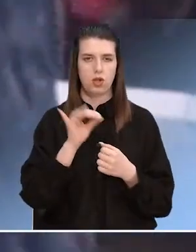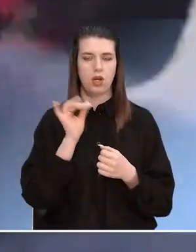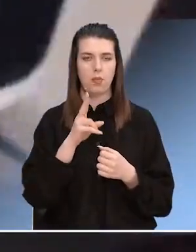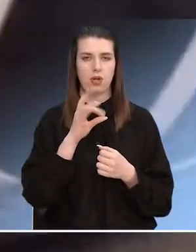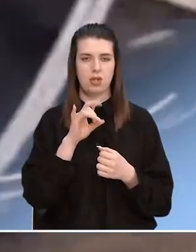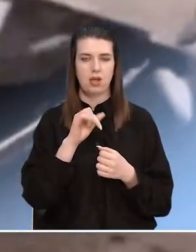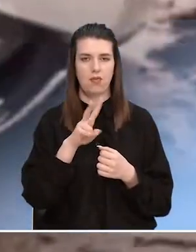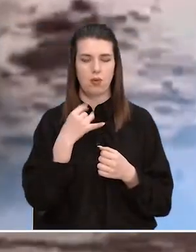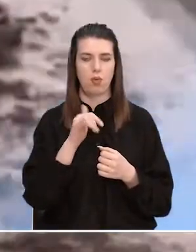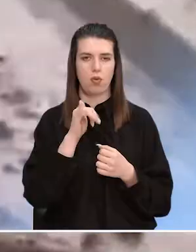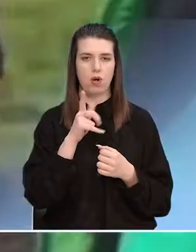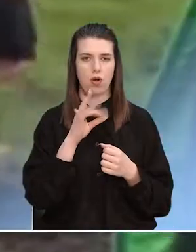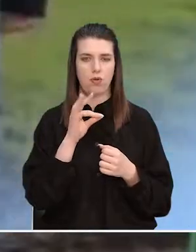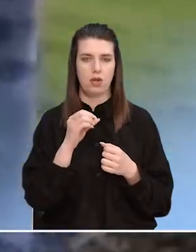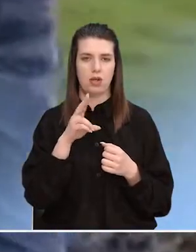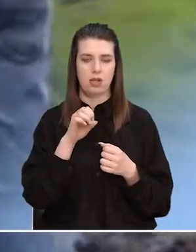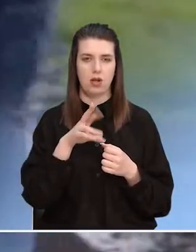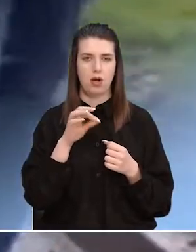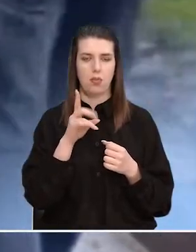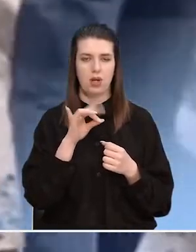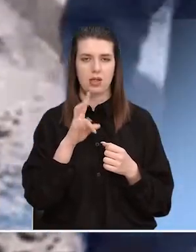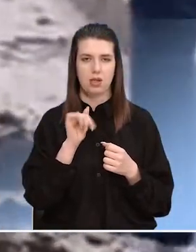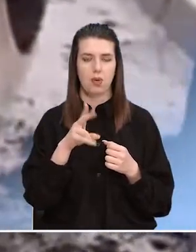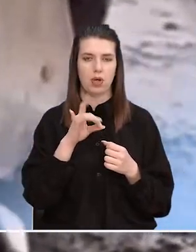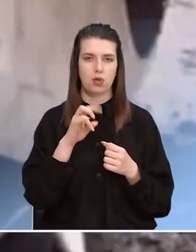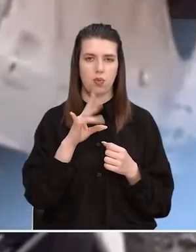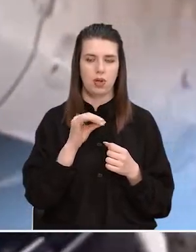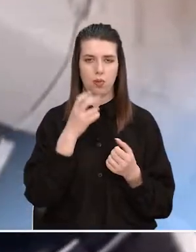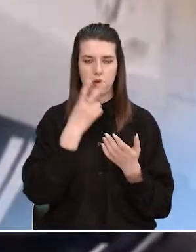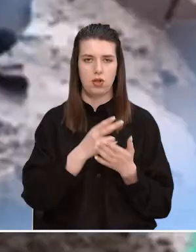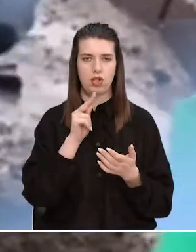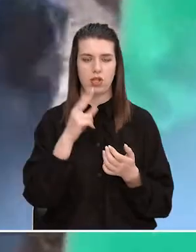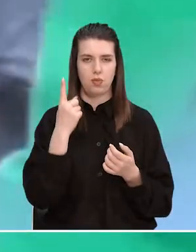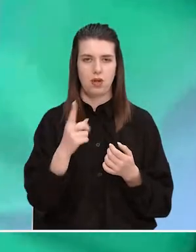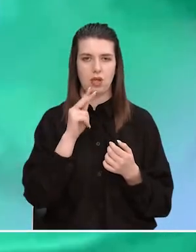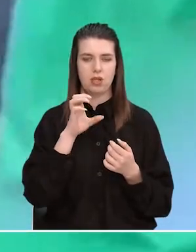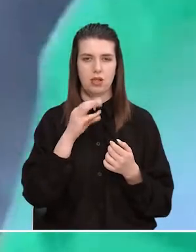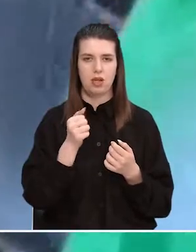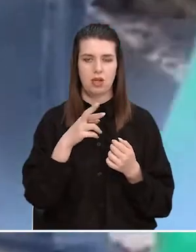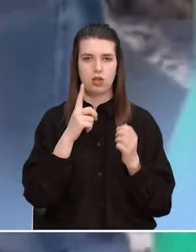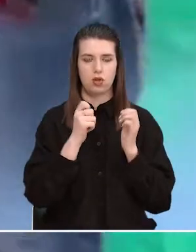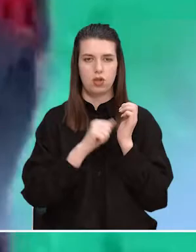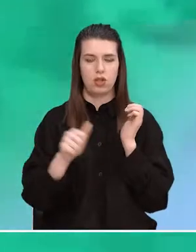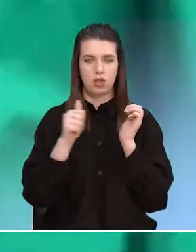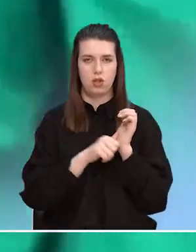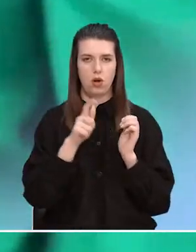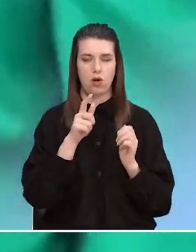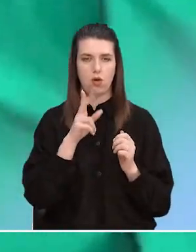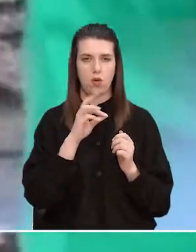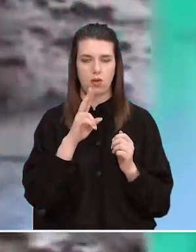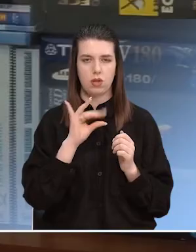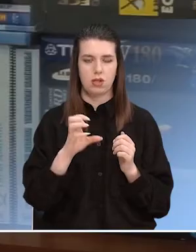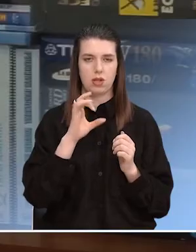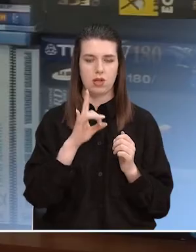угнал его в отношении подозреваемого возбуждено уголовное дело по признакам преступления предусмотренного частью 1 статьи